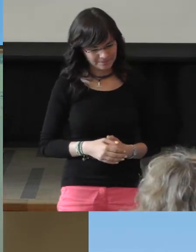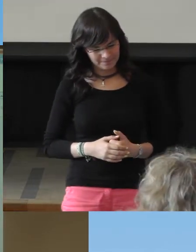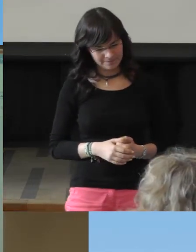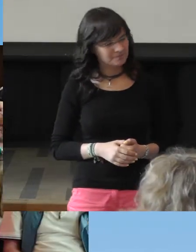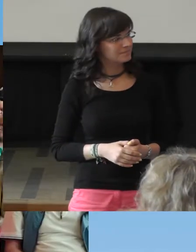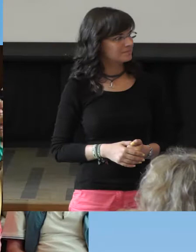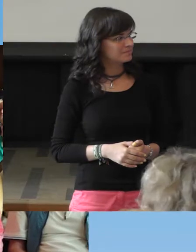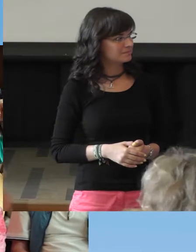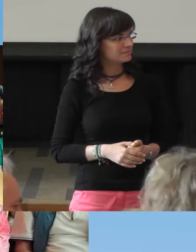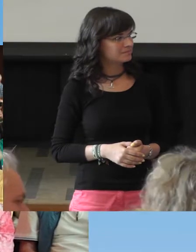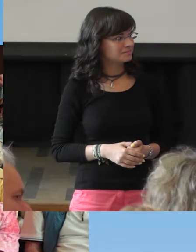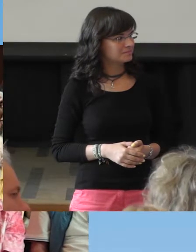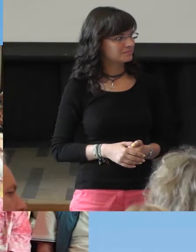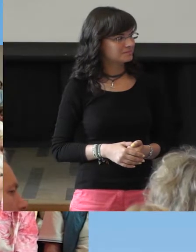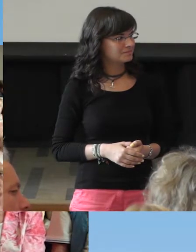Kann man das noch rausnehmen?